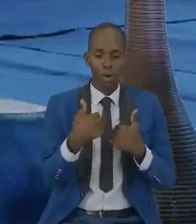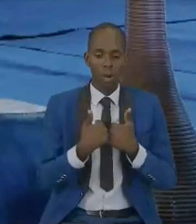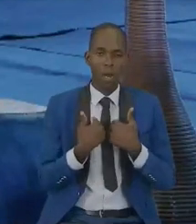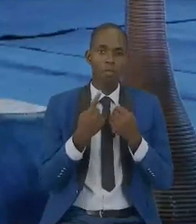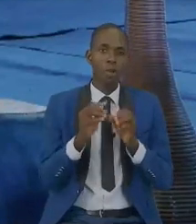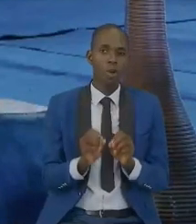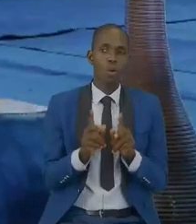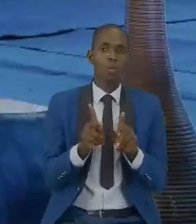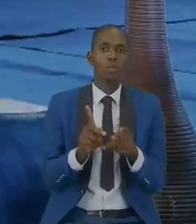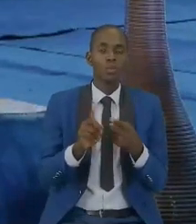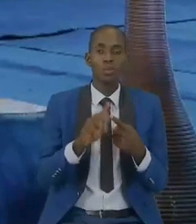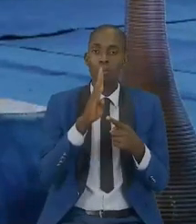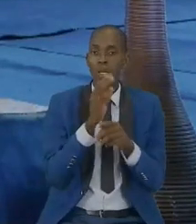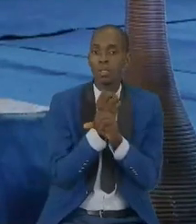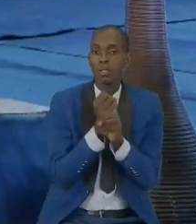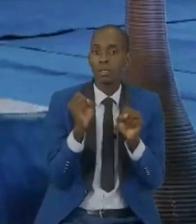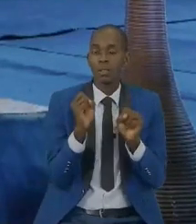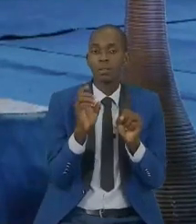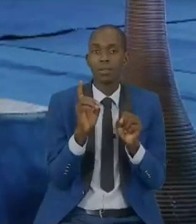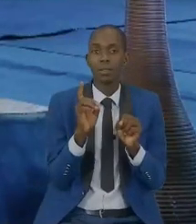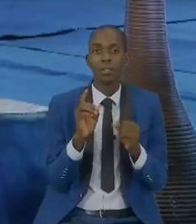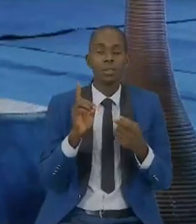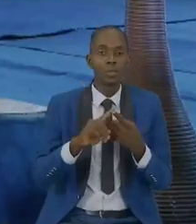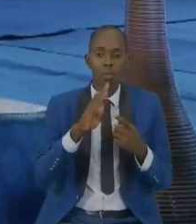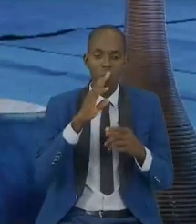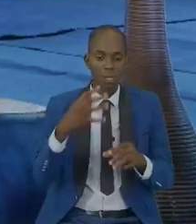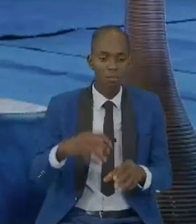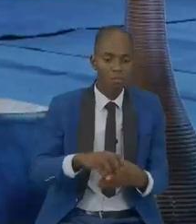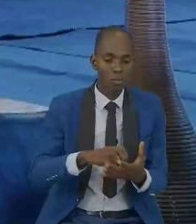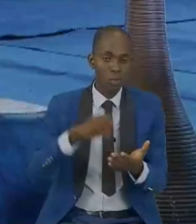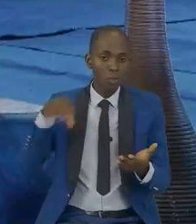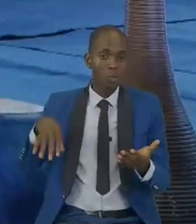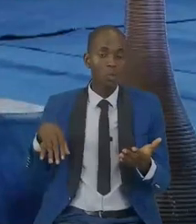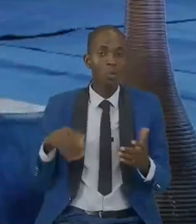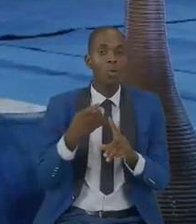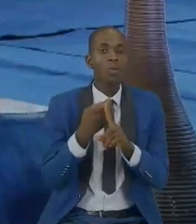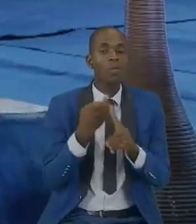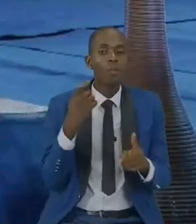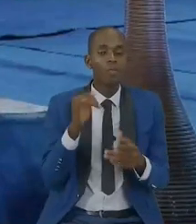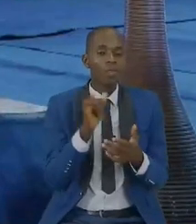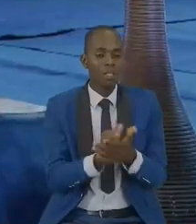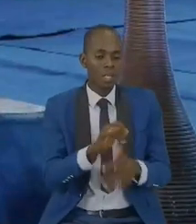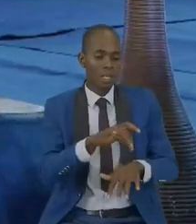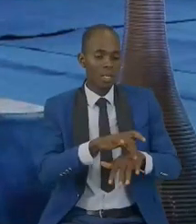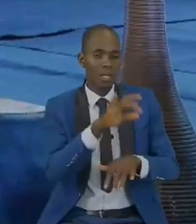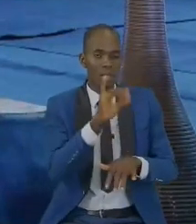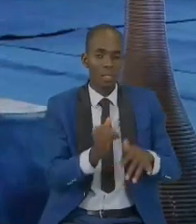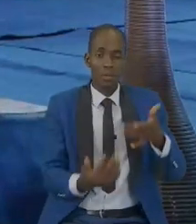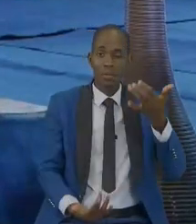C'est pourquoi, dès que vous avez l'opportunité d'être sauvé, d'être